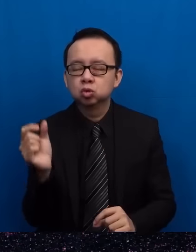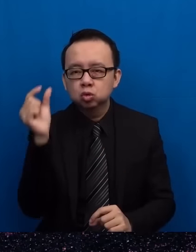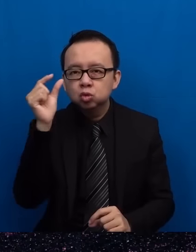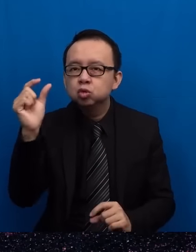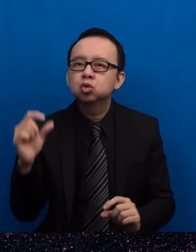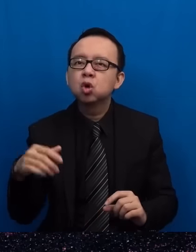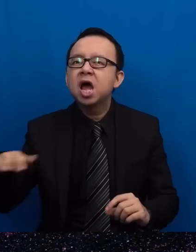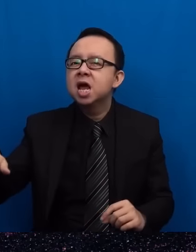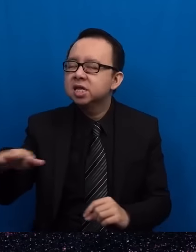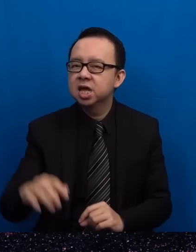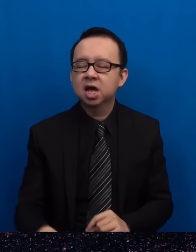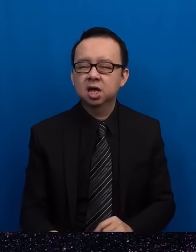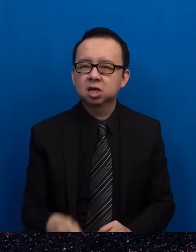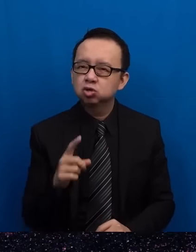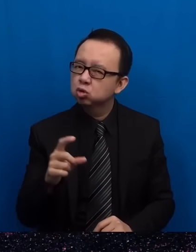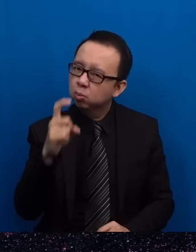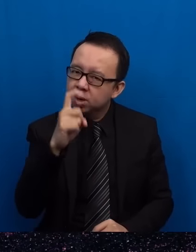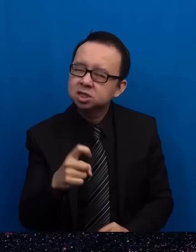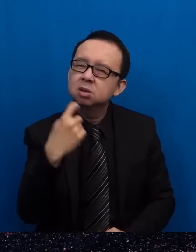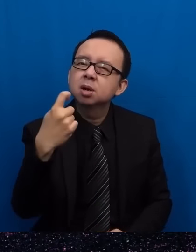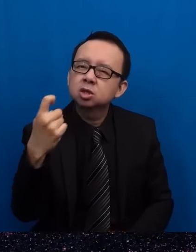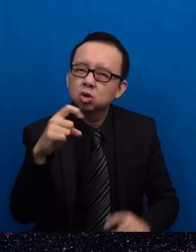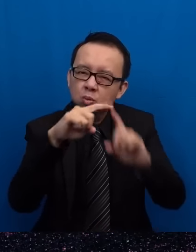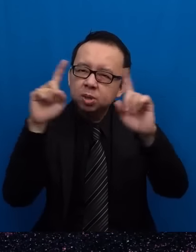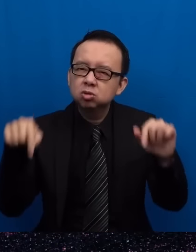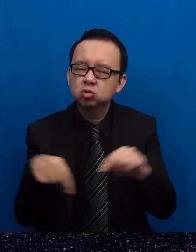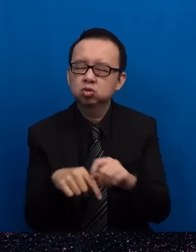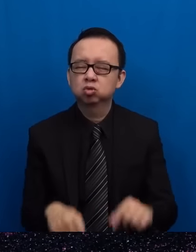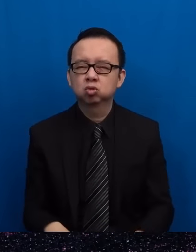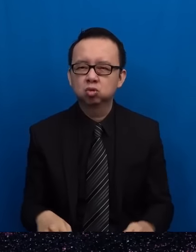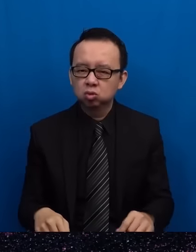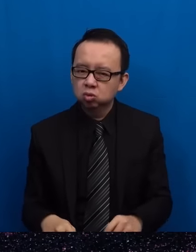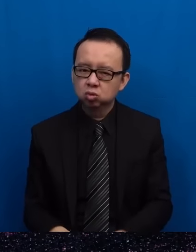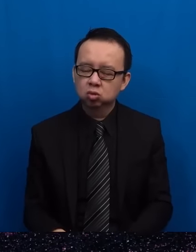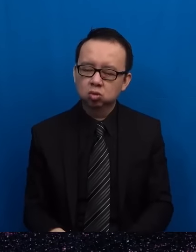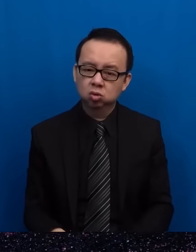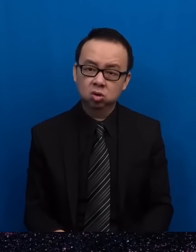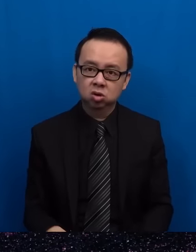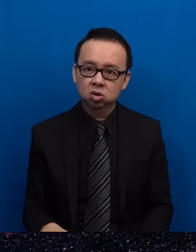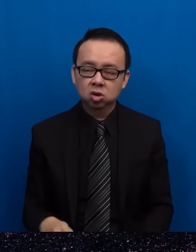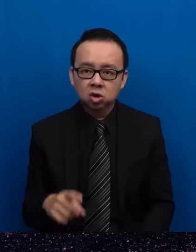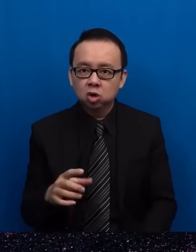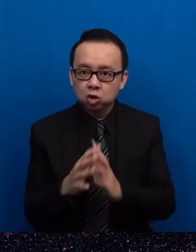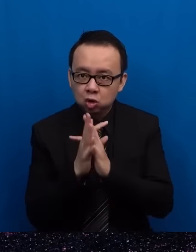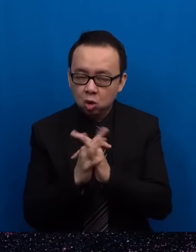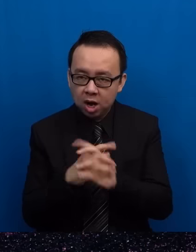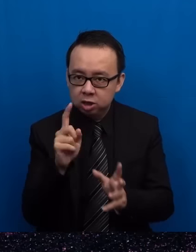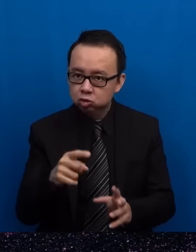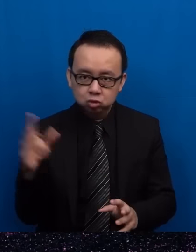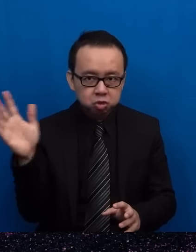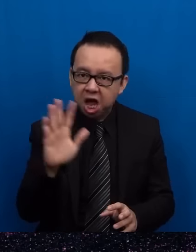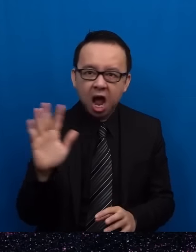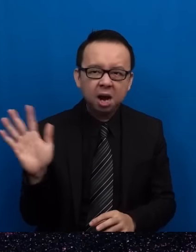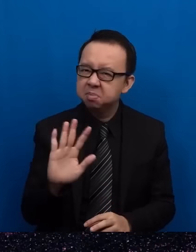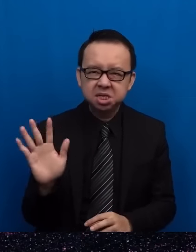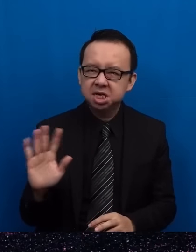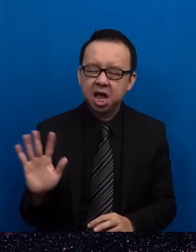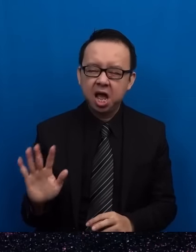Bapak ibu saudara, doa itu pada intinya jangan menyerah. Kalau kita berani minta, berani all the